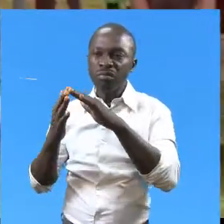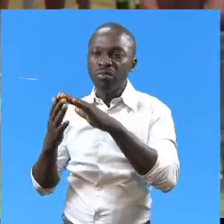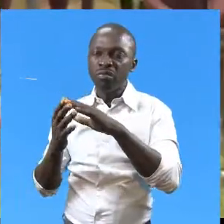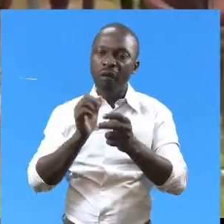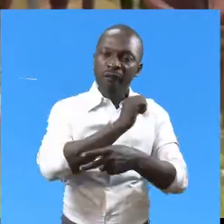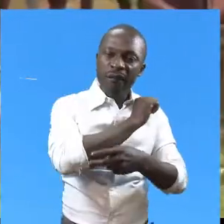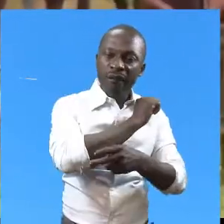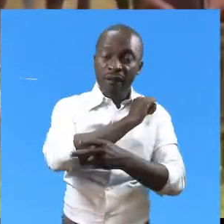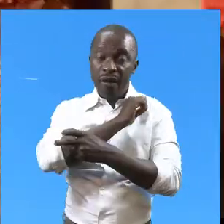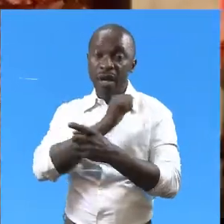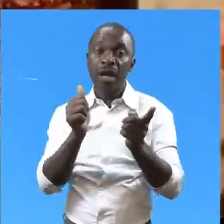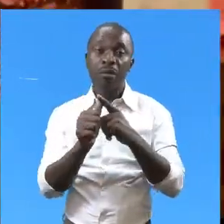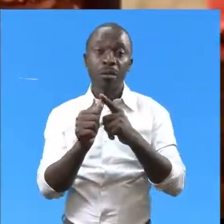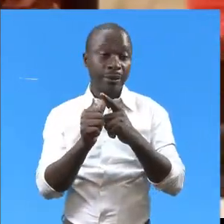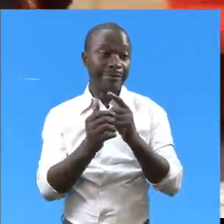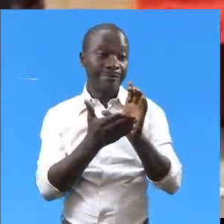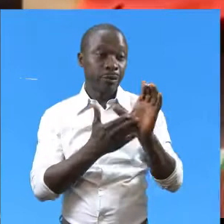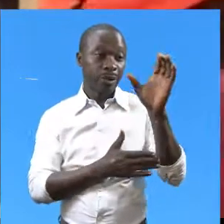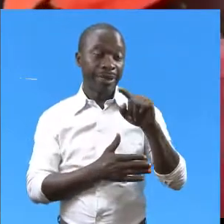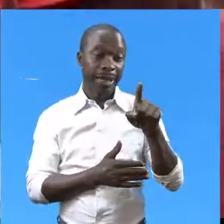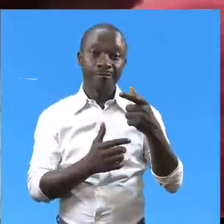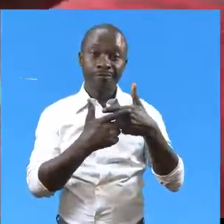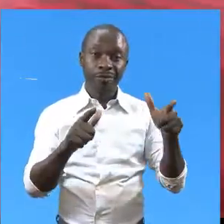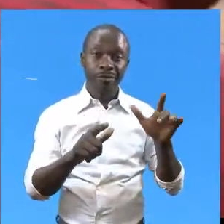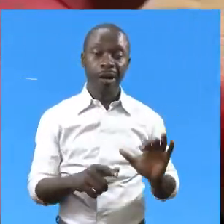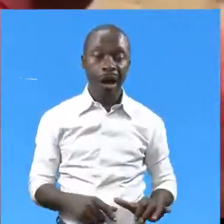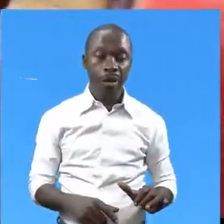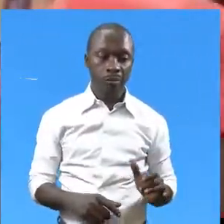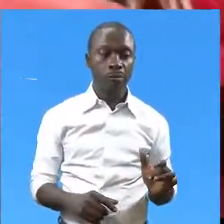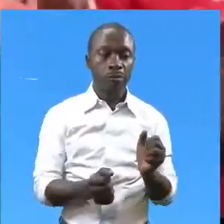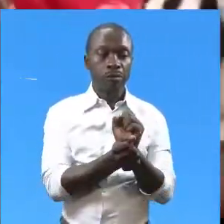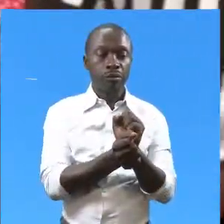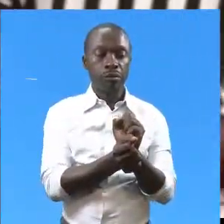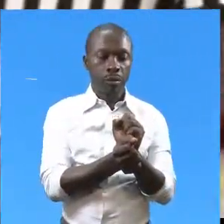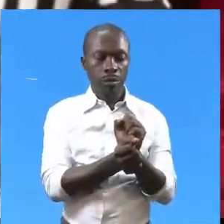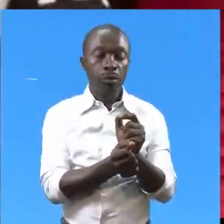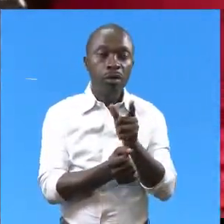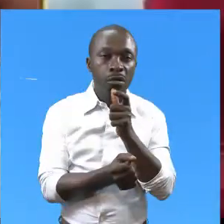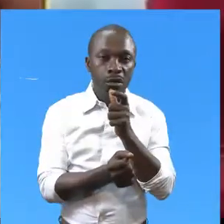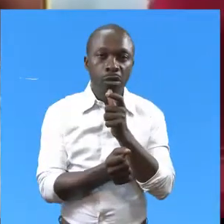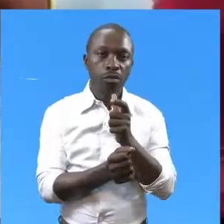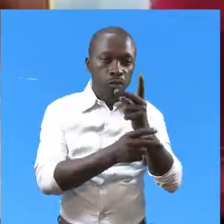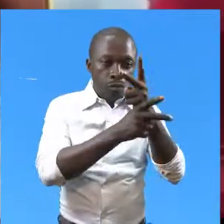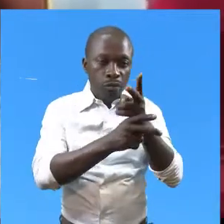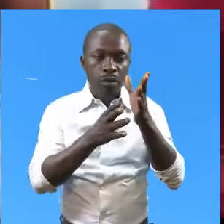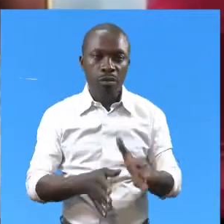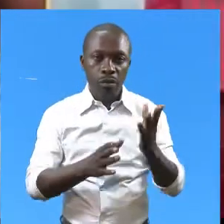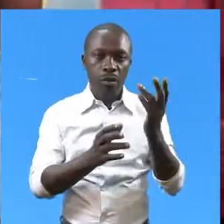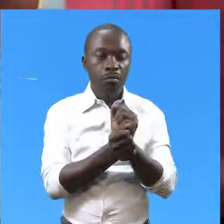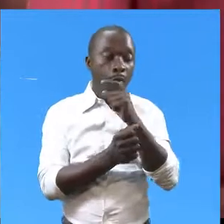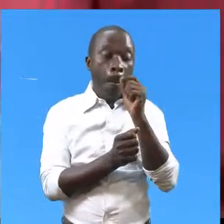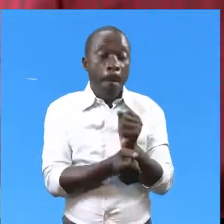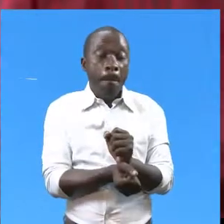cette ville. Première escale au lycée bilingue de Pindia, où après avoir ligoté le vigile, ils ont forcé le bureau du